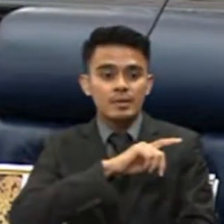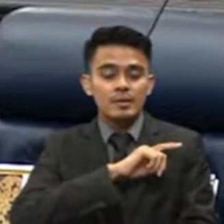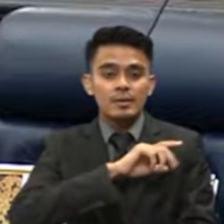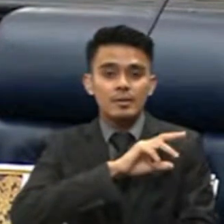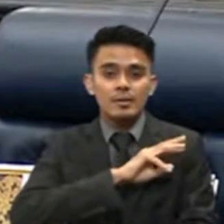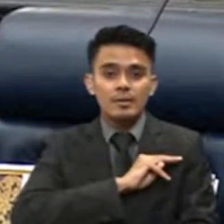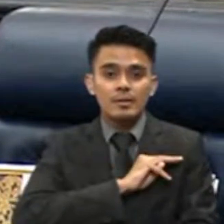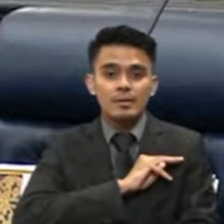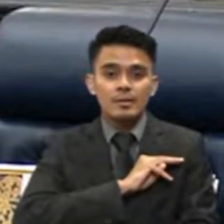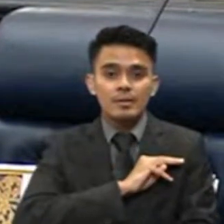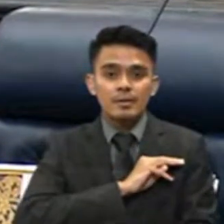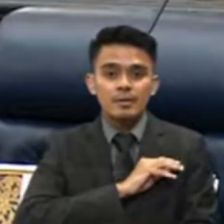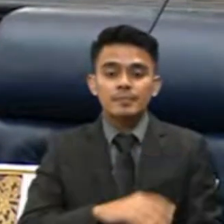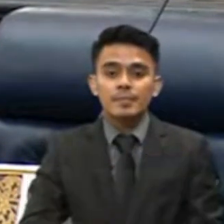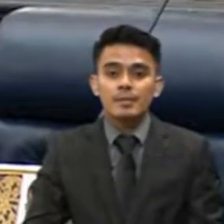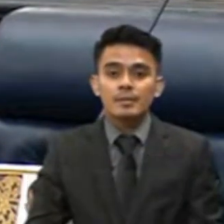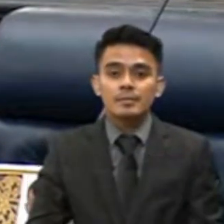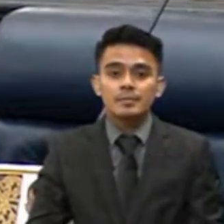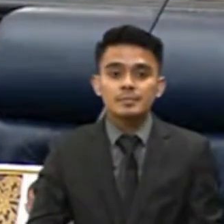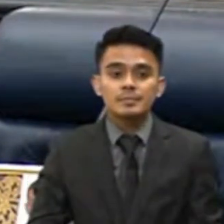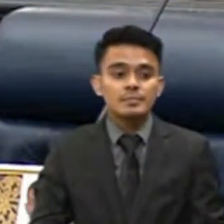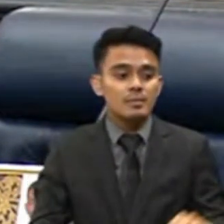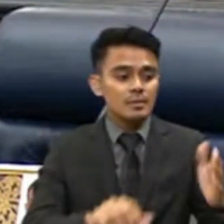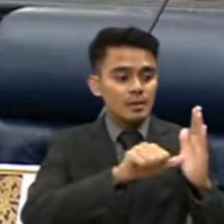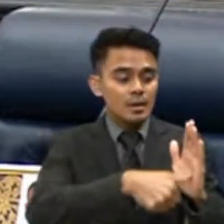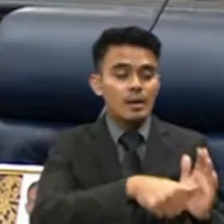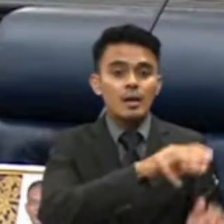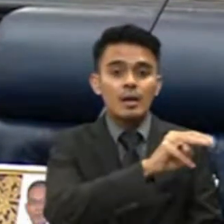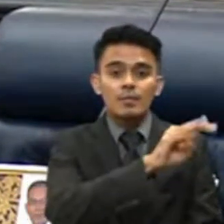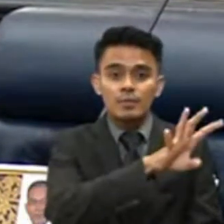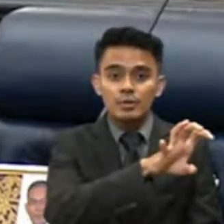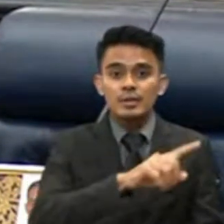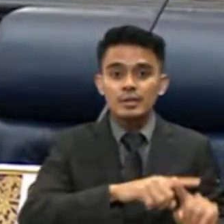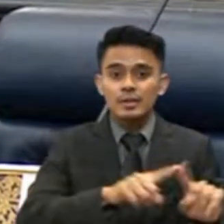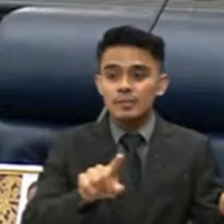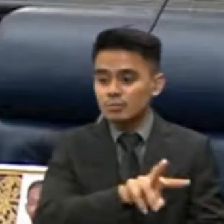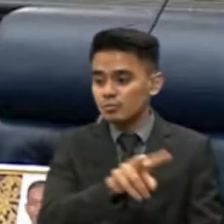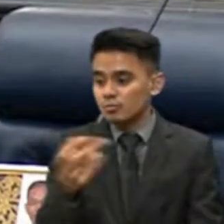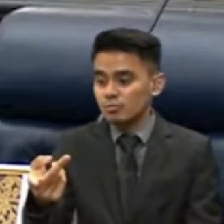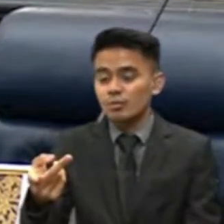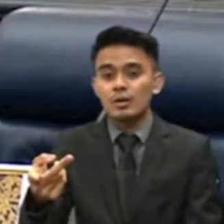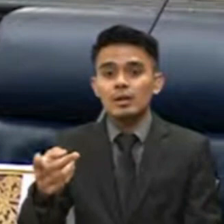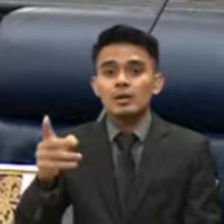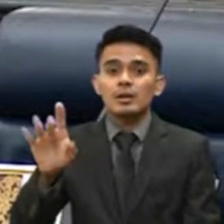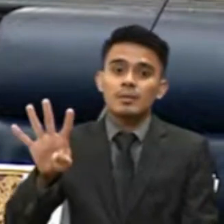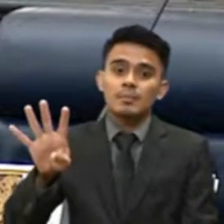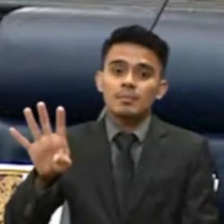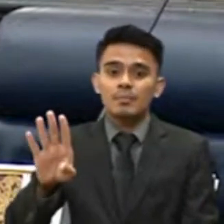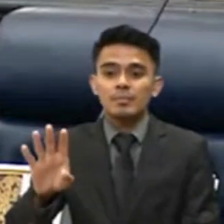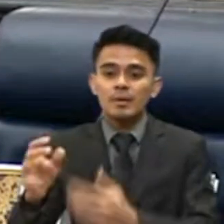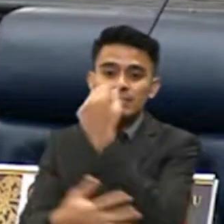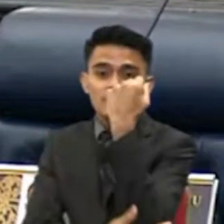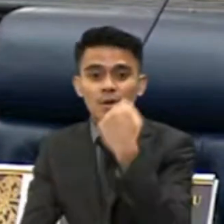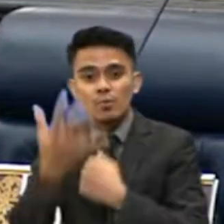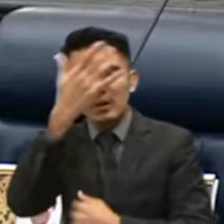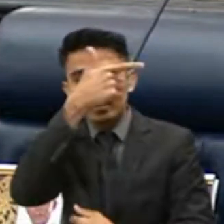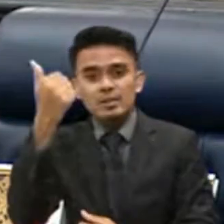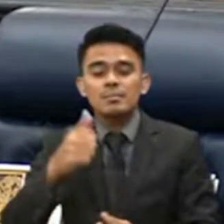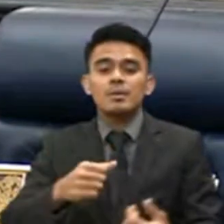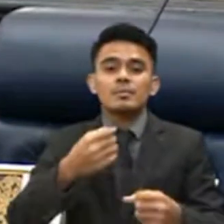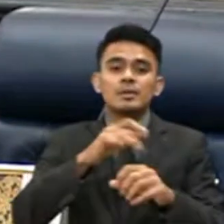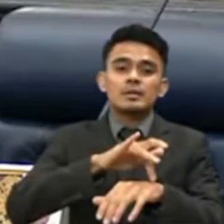Jatuh Miskin asalnya mungkin infoty tapi Jatuh Miskin cari tiba-tiba hilang pekerjaan hilang upaya dan sebagainya